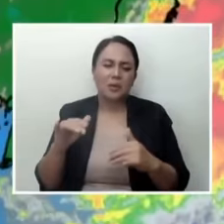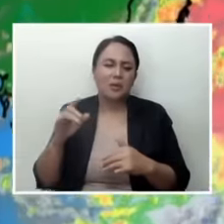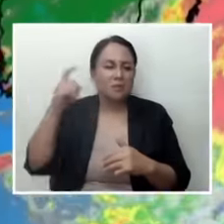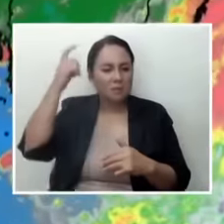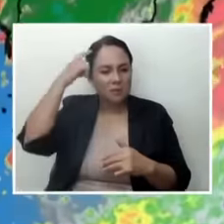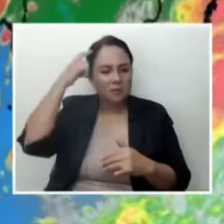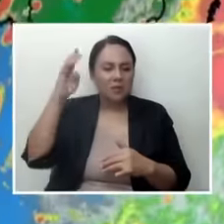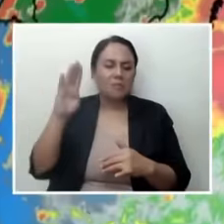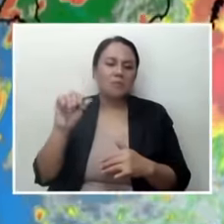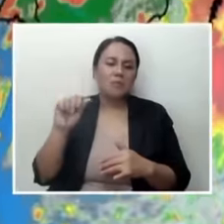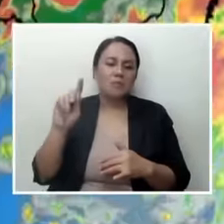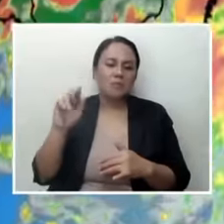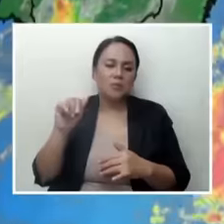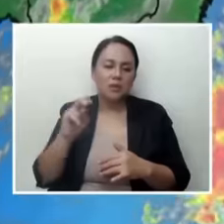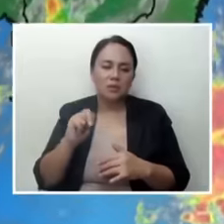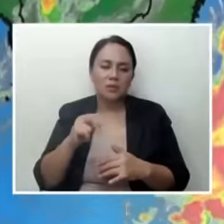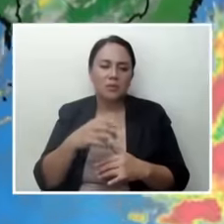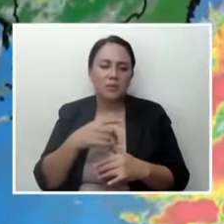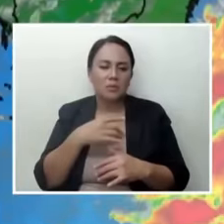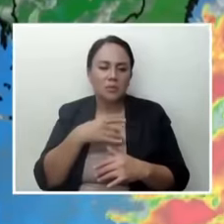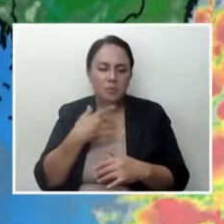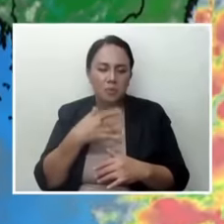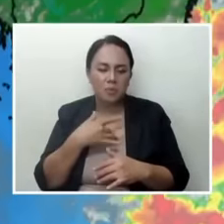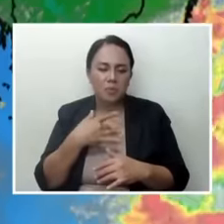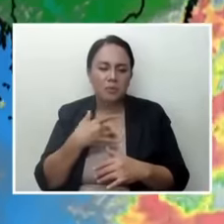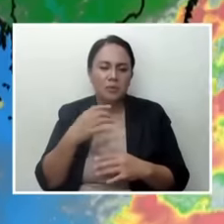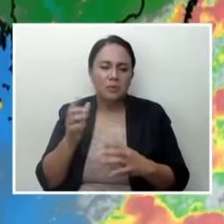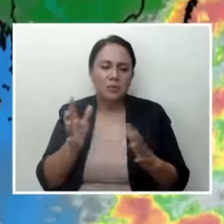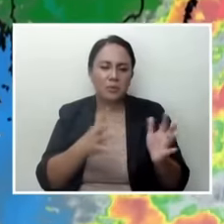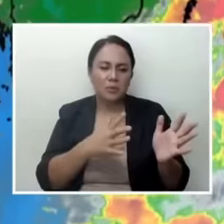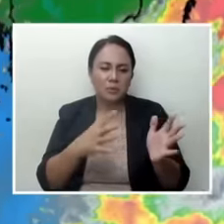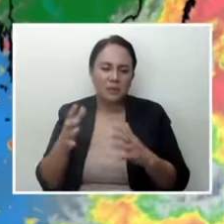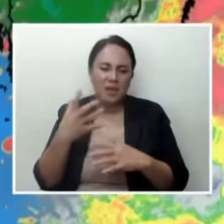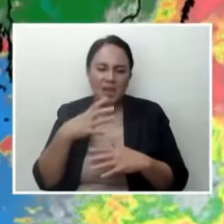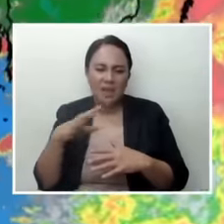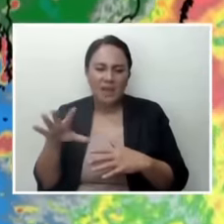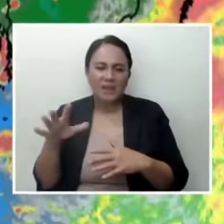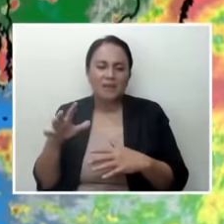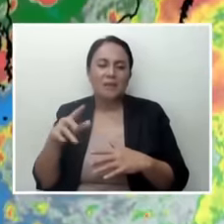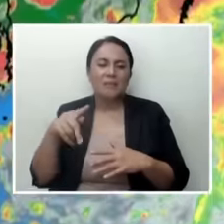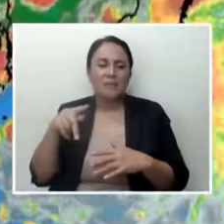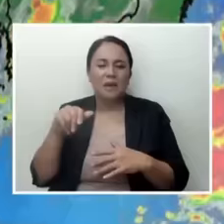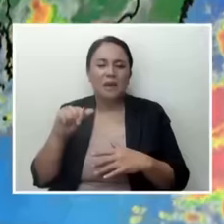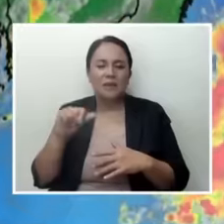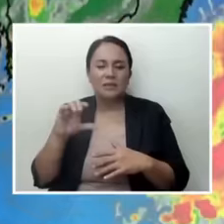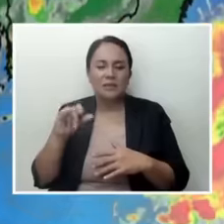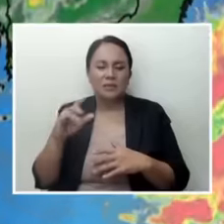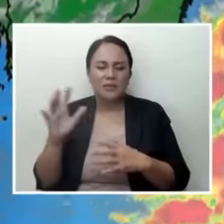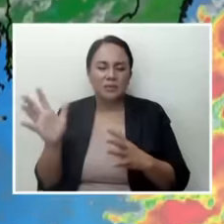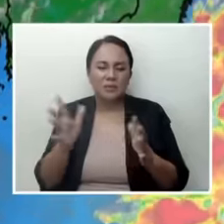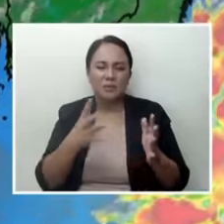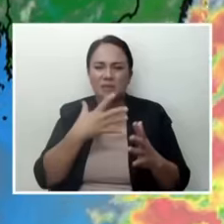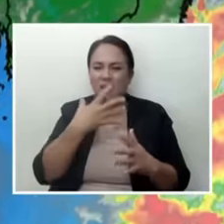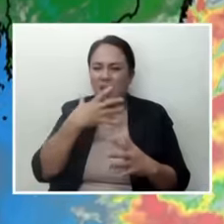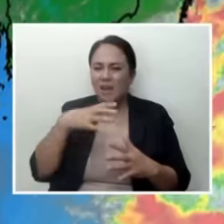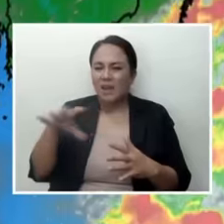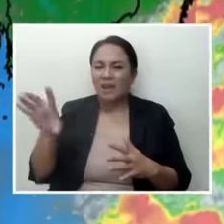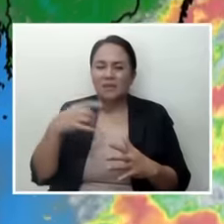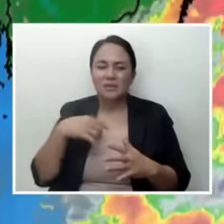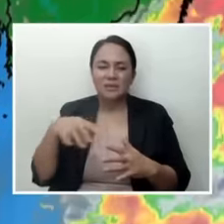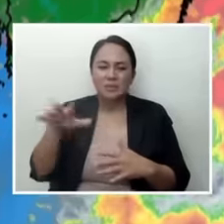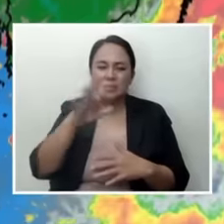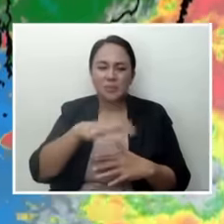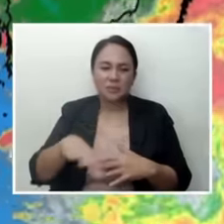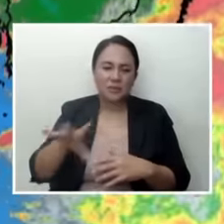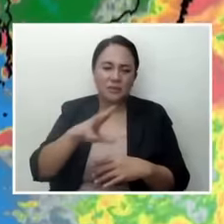ito nararamdaman. Ang easterlies naman o yung mainat na hangin mula sa Pasipiko ang nagdala ng maalinsangang panahon sa malaking bahagi ng